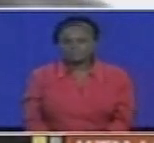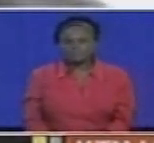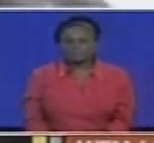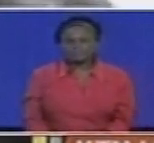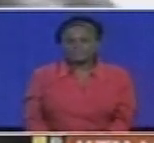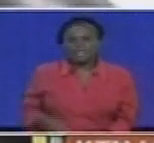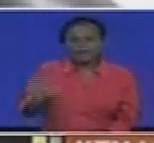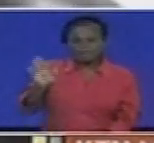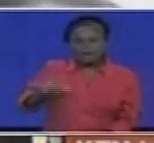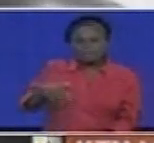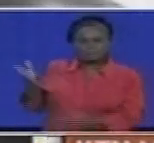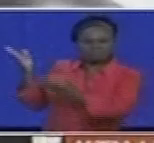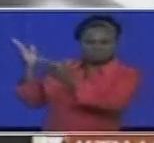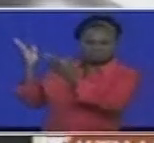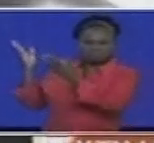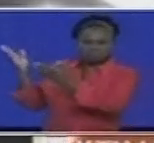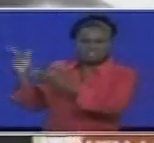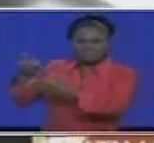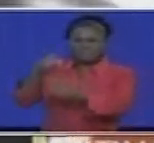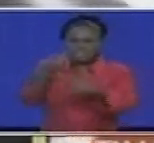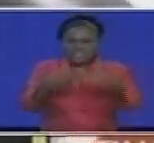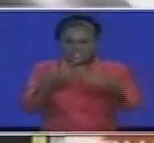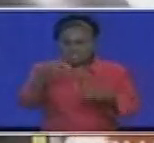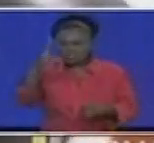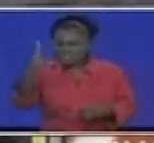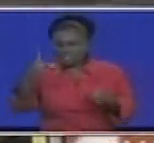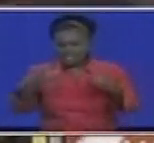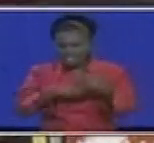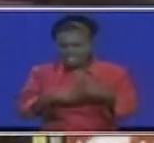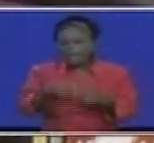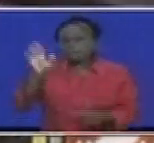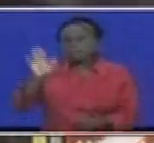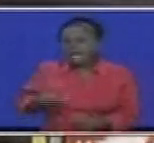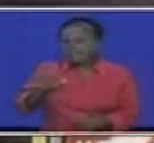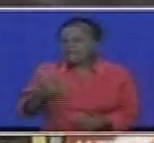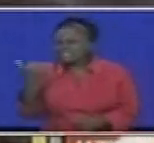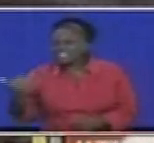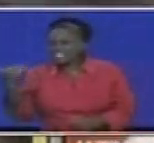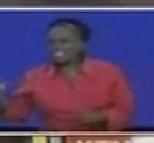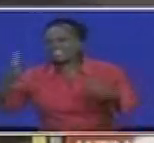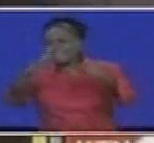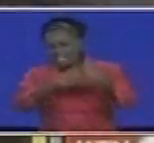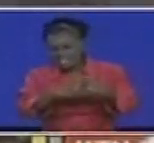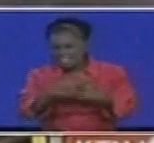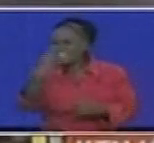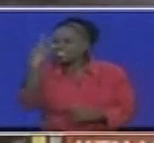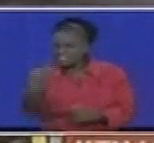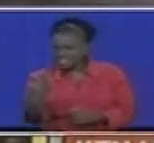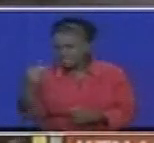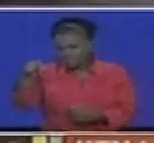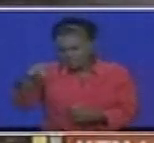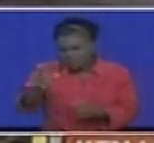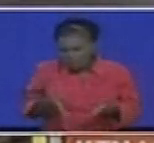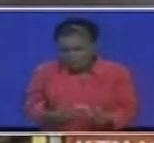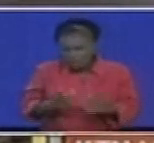Erot Elomoe Echuman, akiwa na umri wa miaka 26, ni mama ya watoto tisa. Watatu kati yao walizaliwa